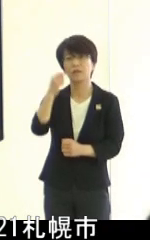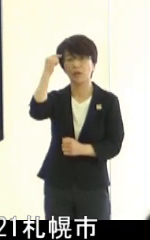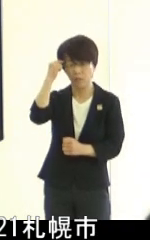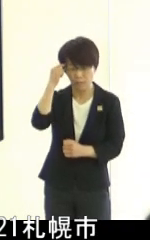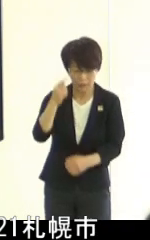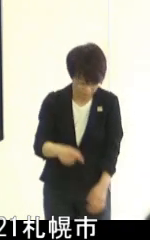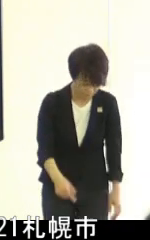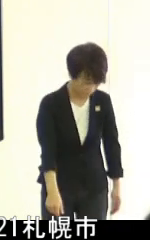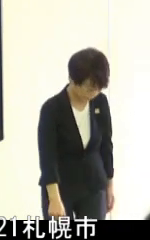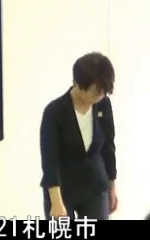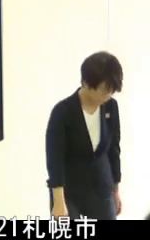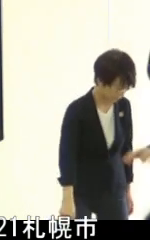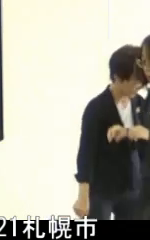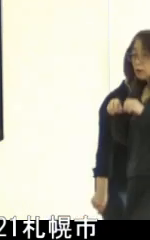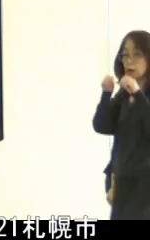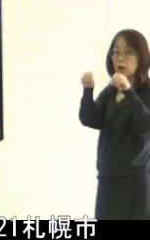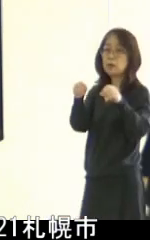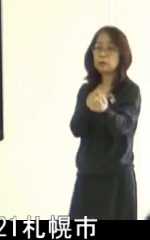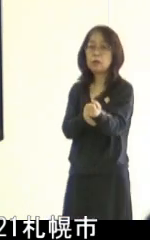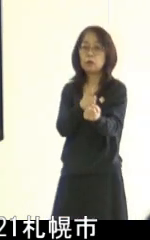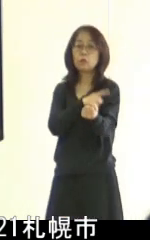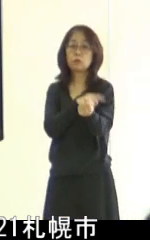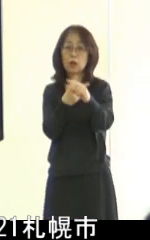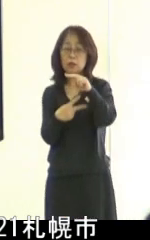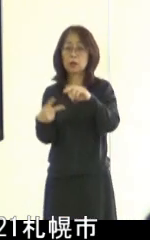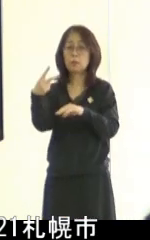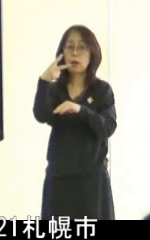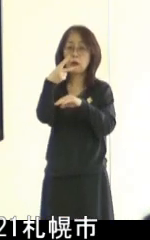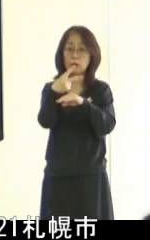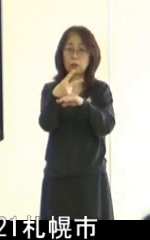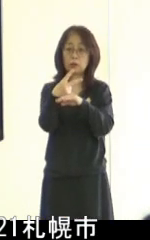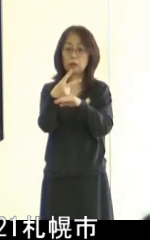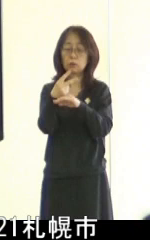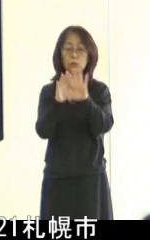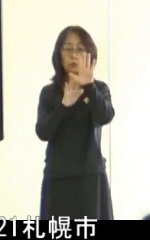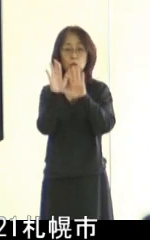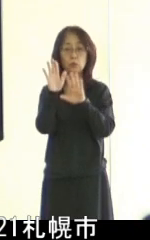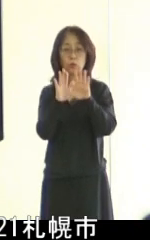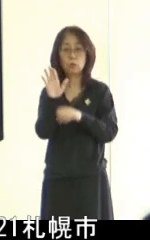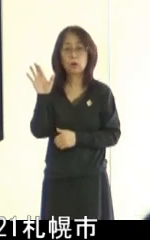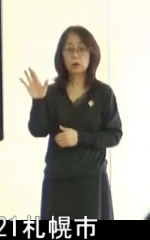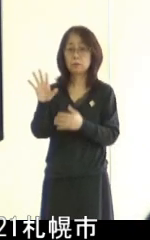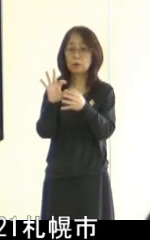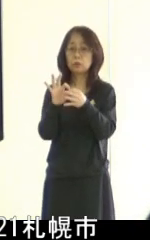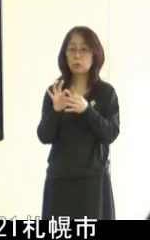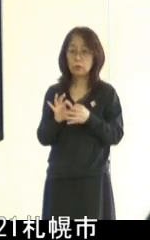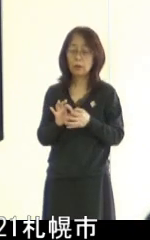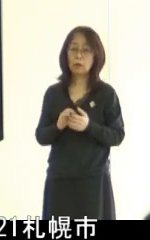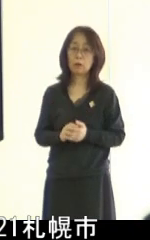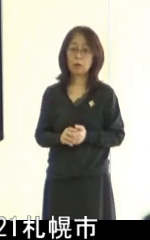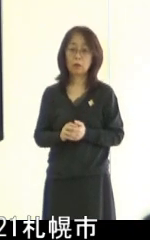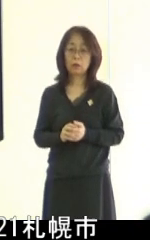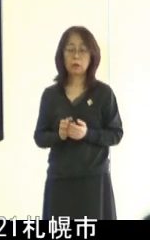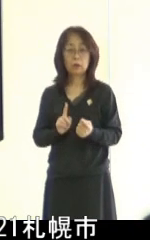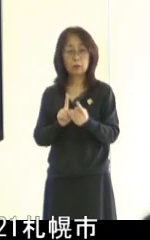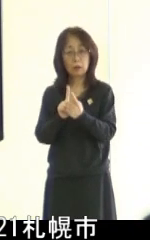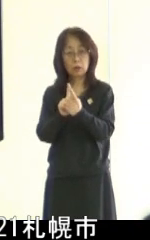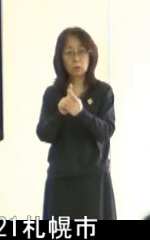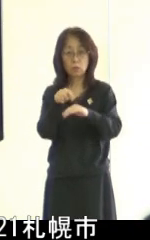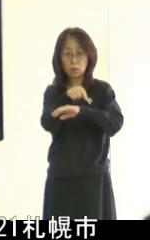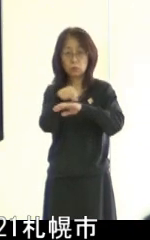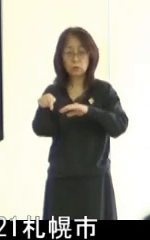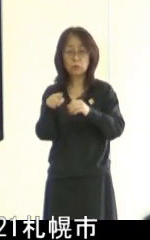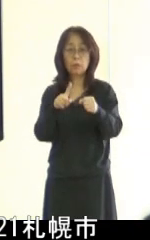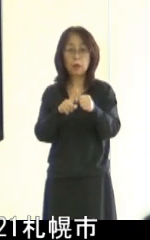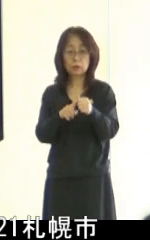思います感染力が2倍という状況になっておりますのでそれに対抗するために手指